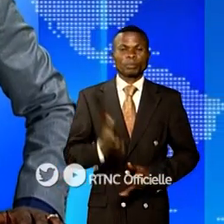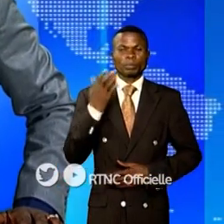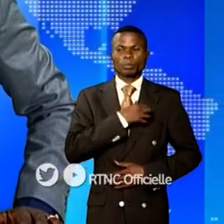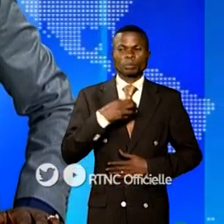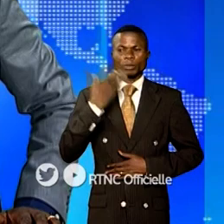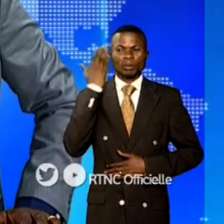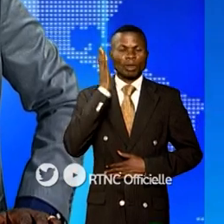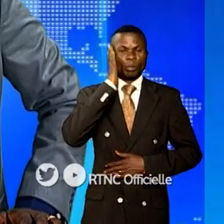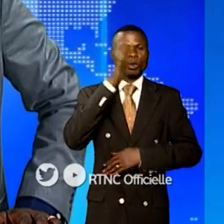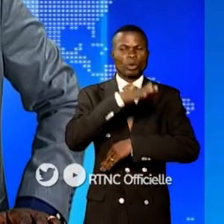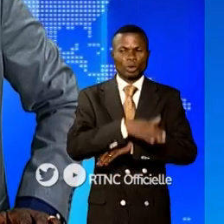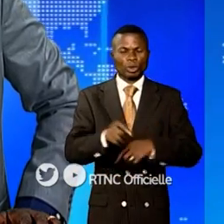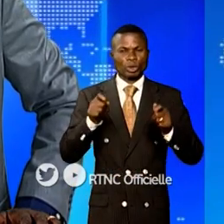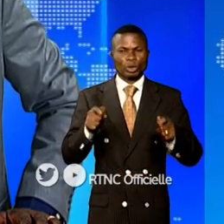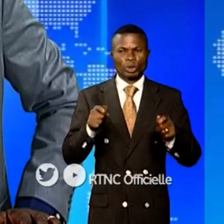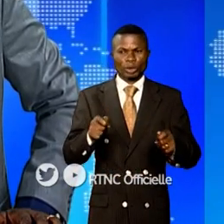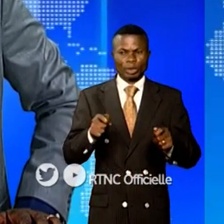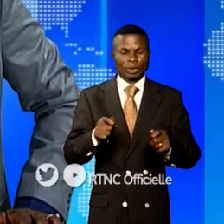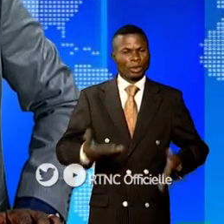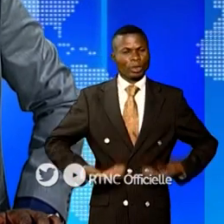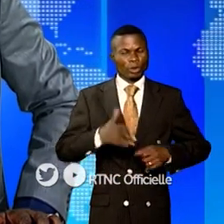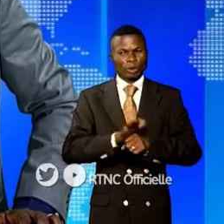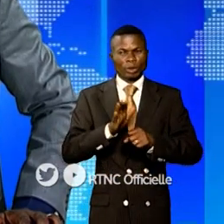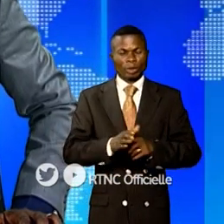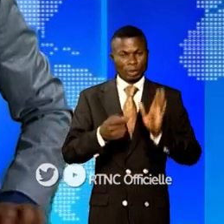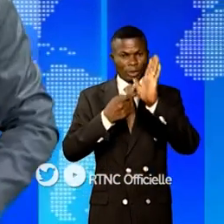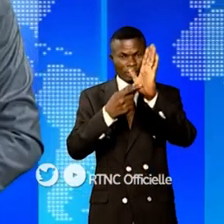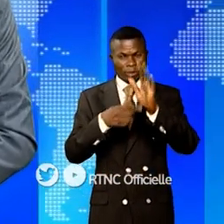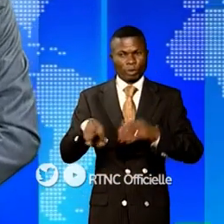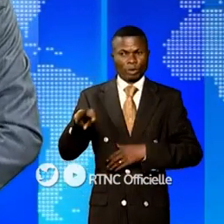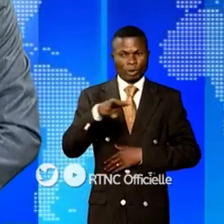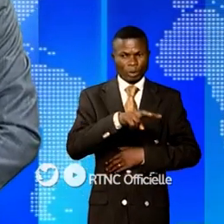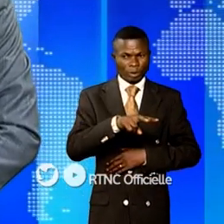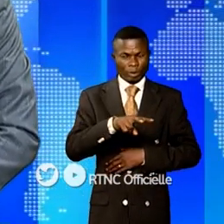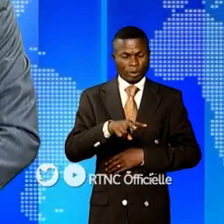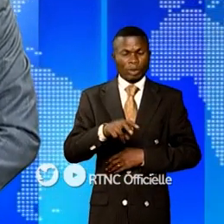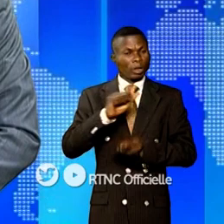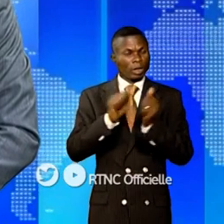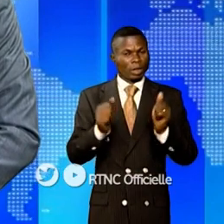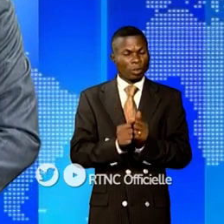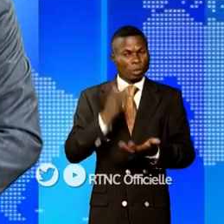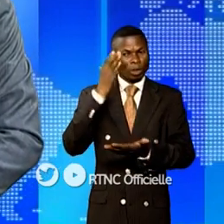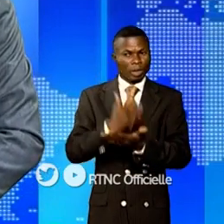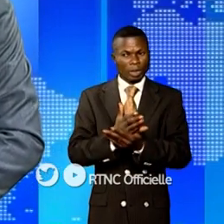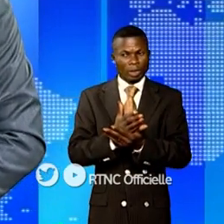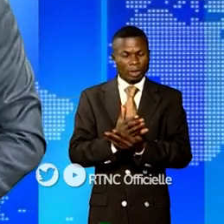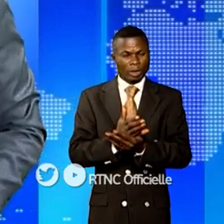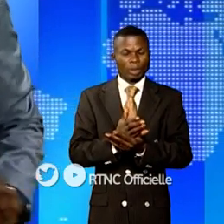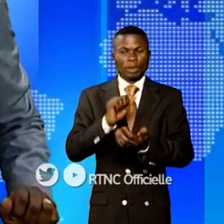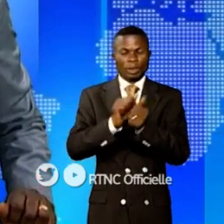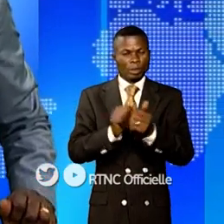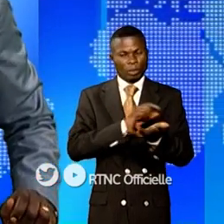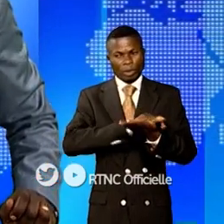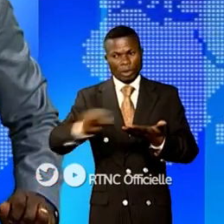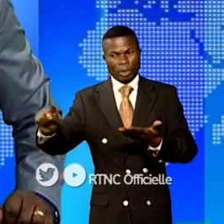Mesdames, Messieurs, bonsoir et bienvenue à ce téléjournal que j'ai le plaisir de vous présenter. Plus rien pour arrêter la machine de la déchéance du